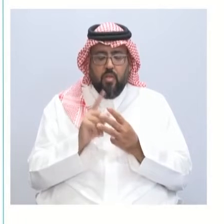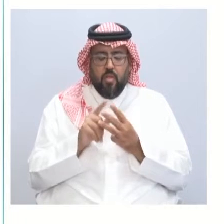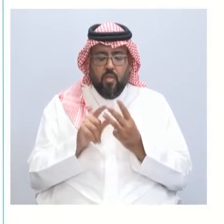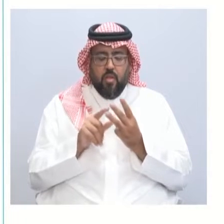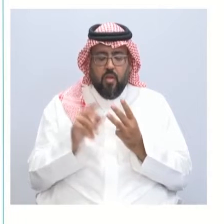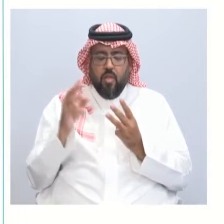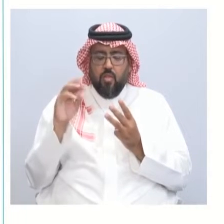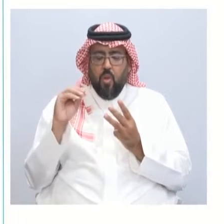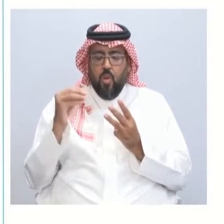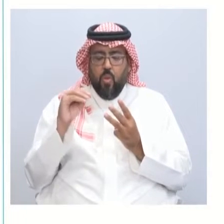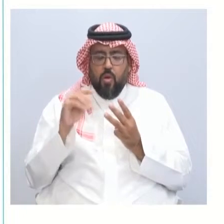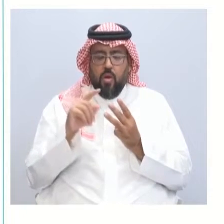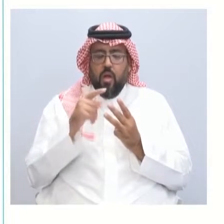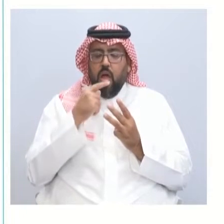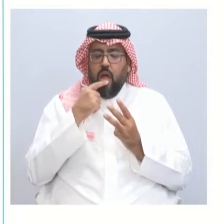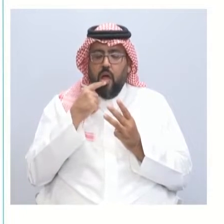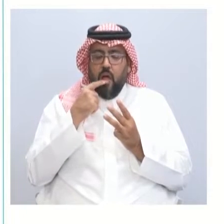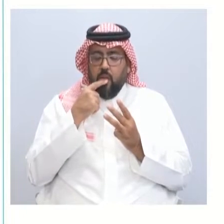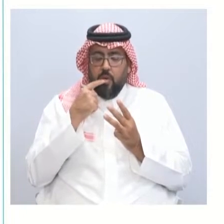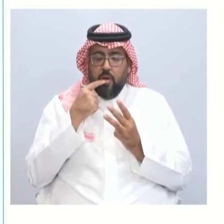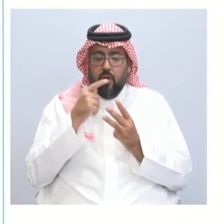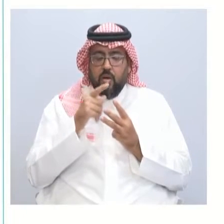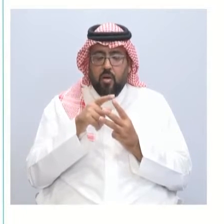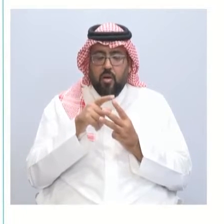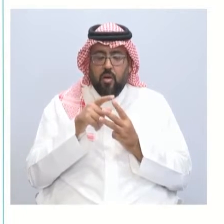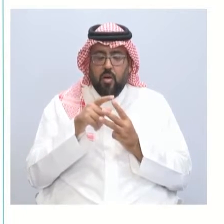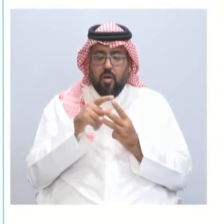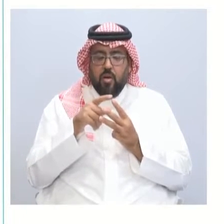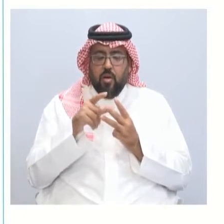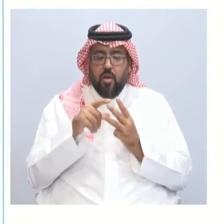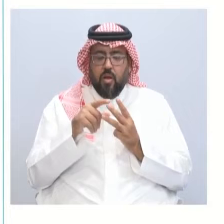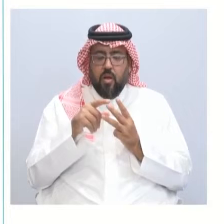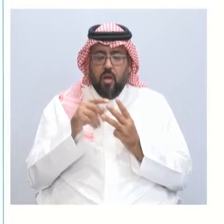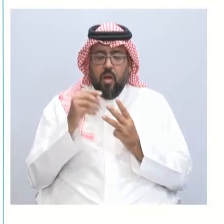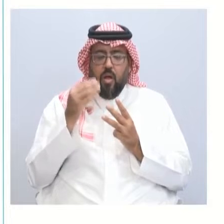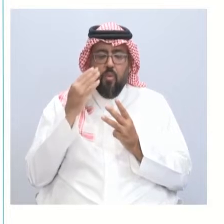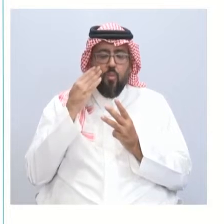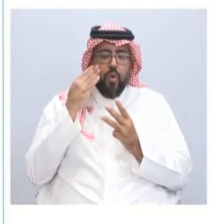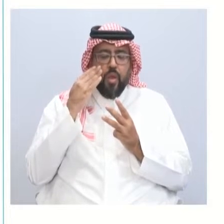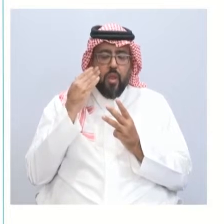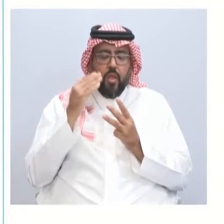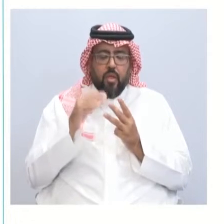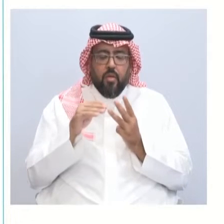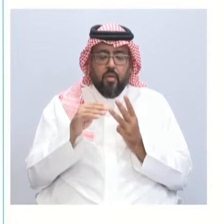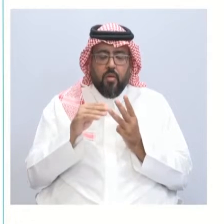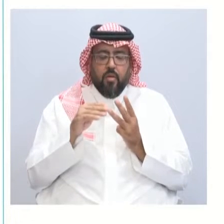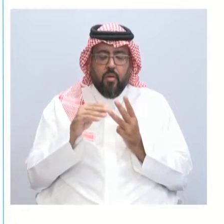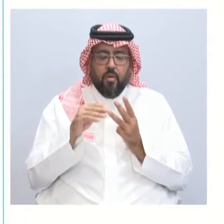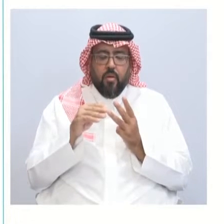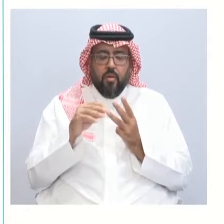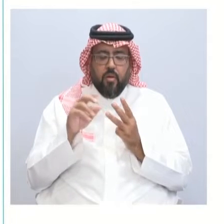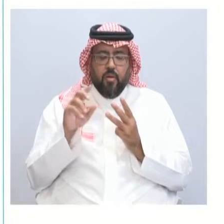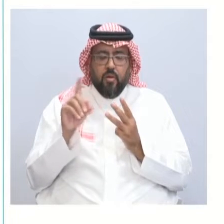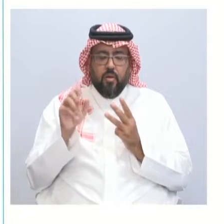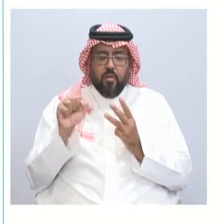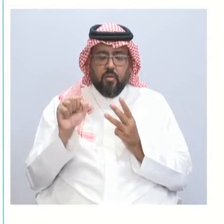الوان اللون الاحمر واللون البني الفاتح واللون الرصاصي هذه خريطه